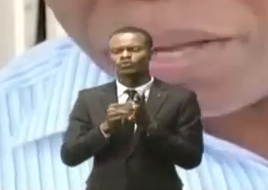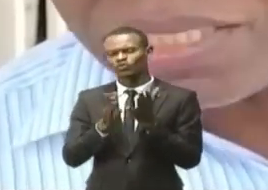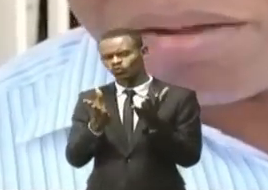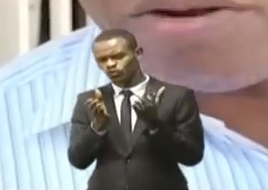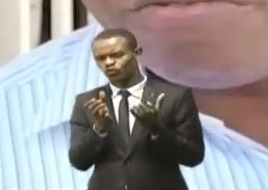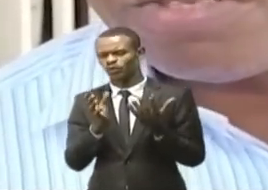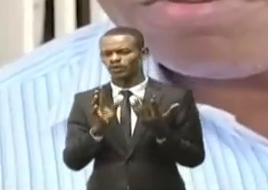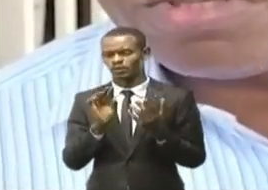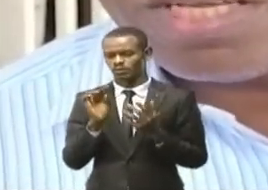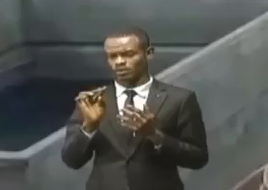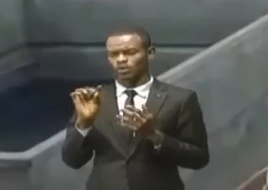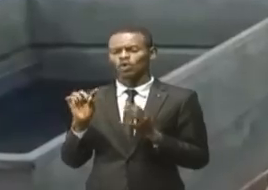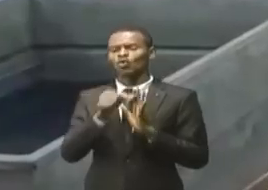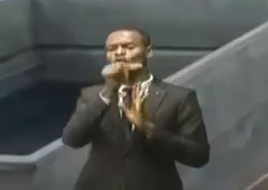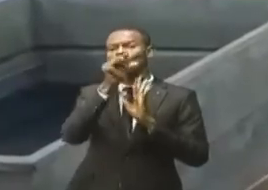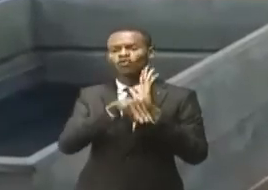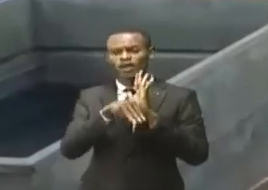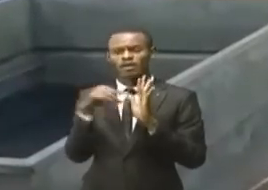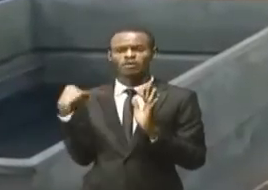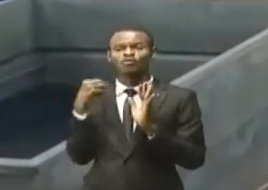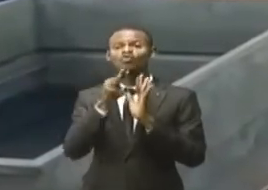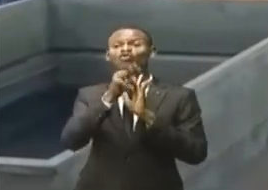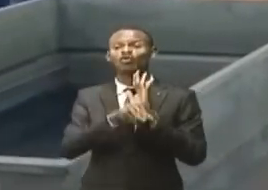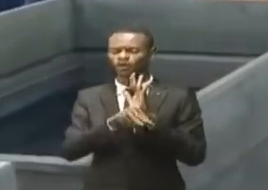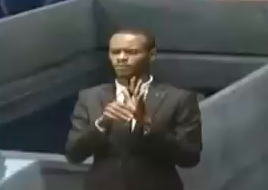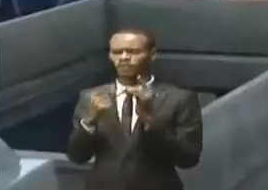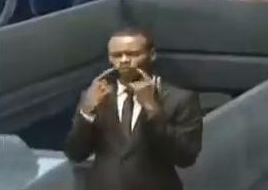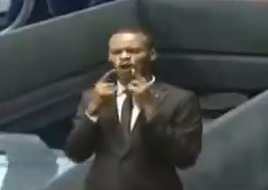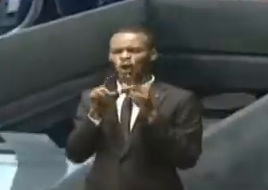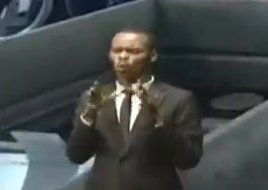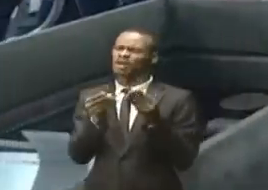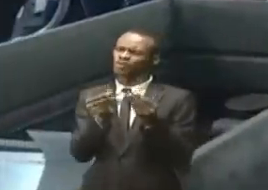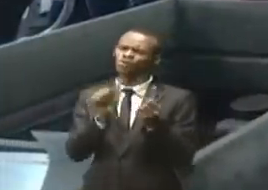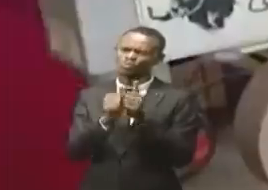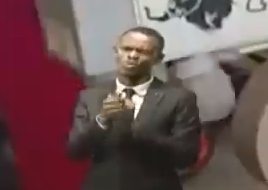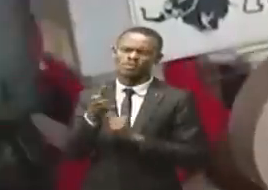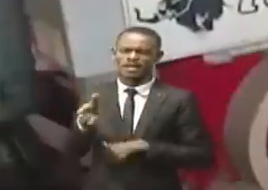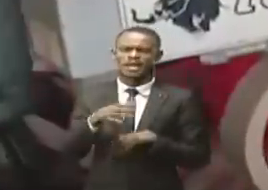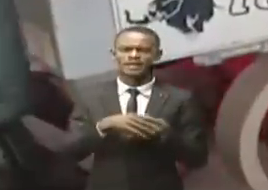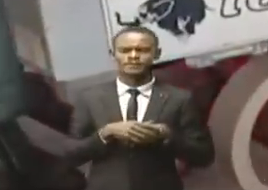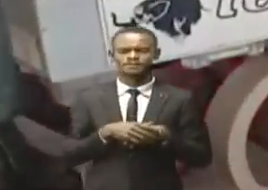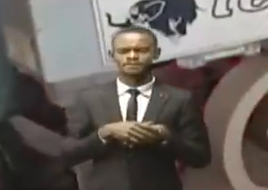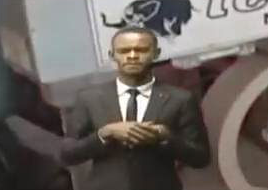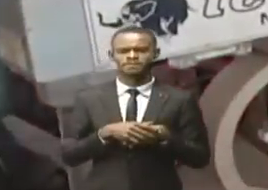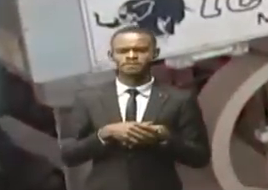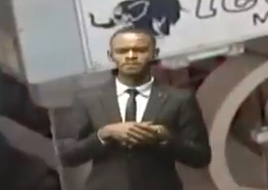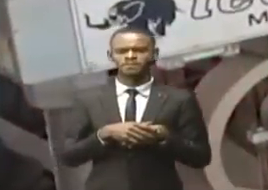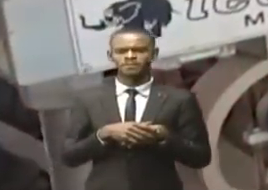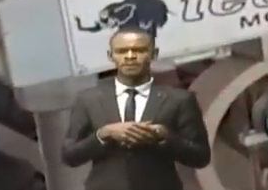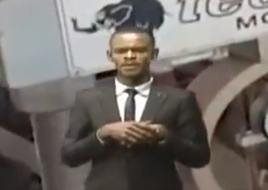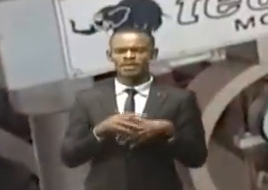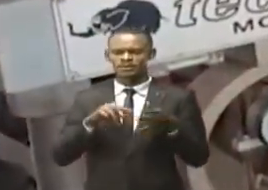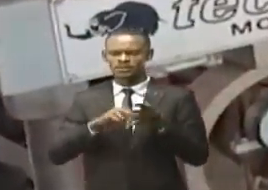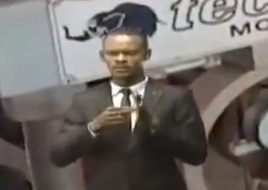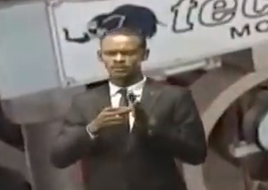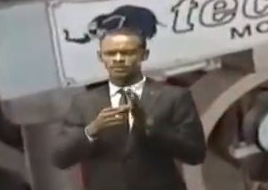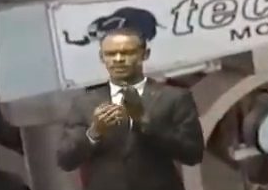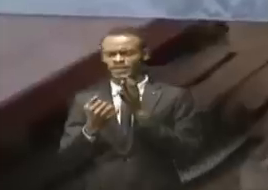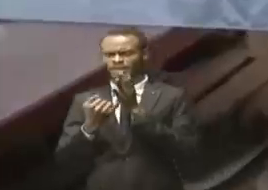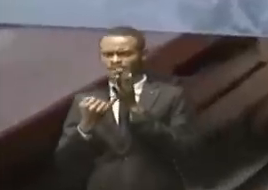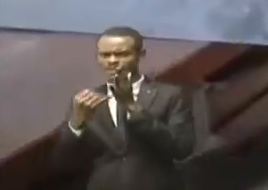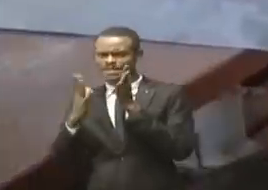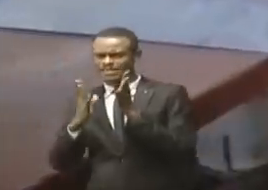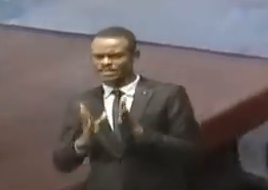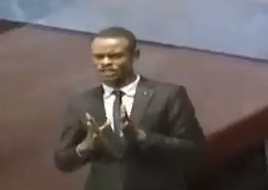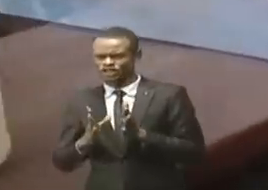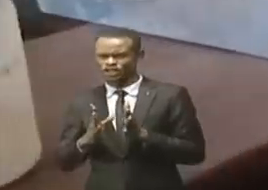on passe quand même à l'office de route. Pour mieux jouer son rôle d'ingénieur conseil du gouvernement en matière des infrastructures routières en République